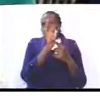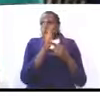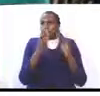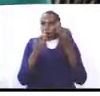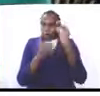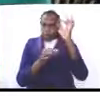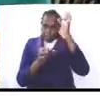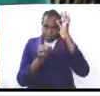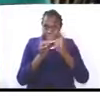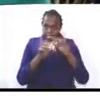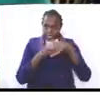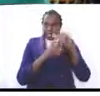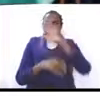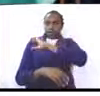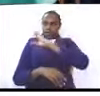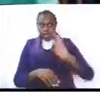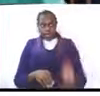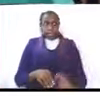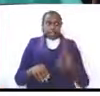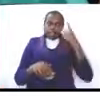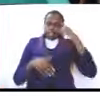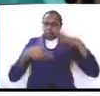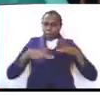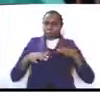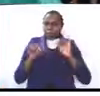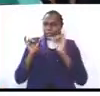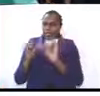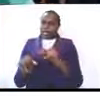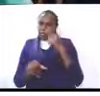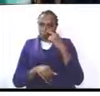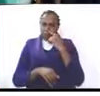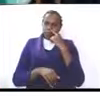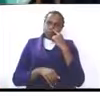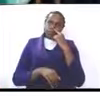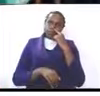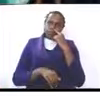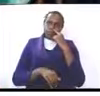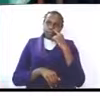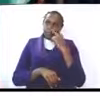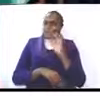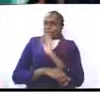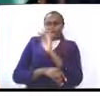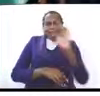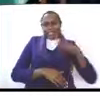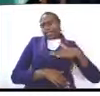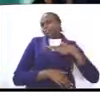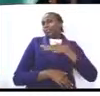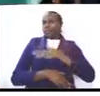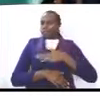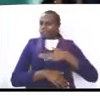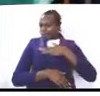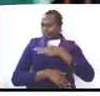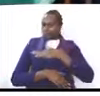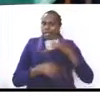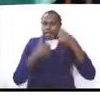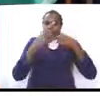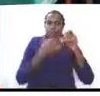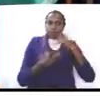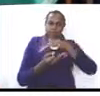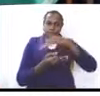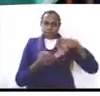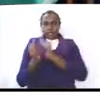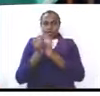imani katika Kristo. Wale ambao bado wako nyumbani, tawauliza tu, njoni tushirikiane